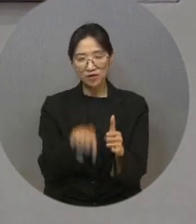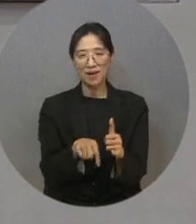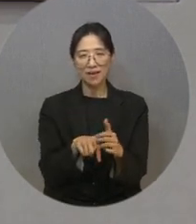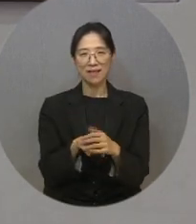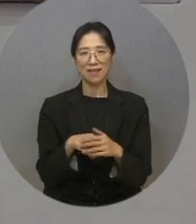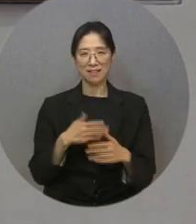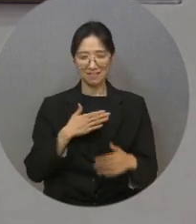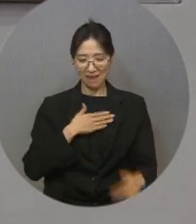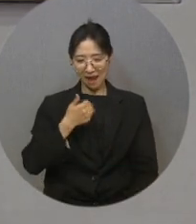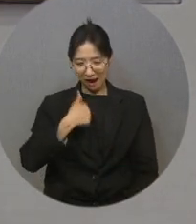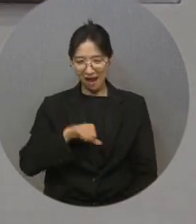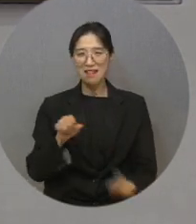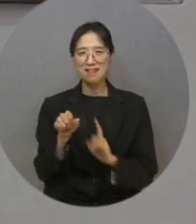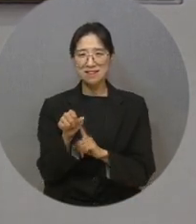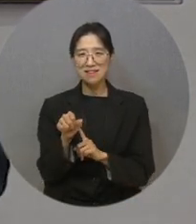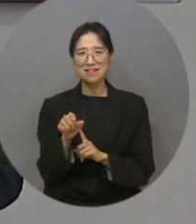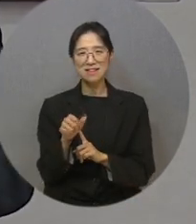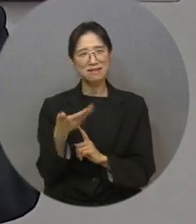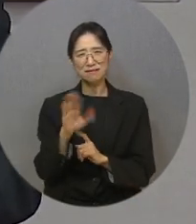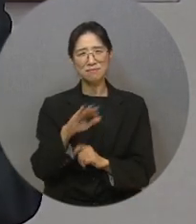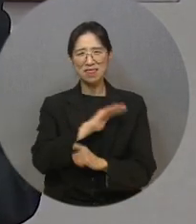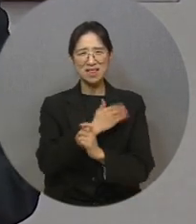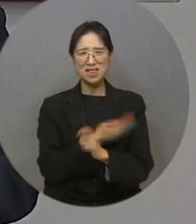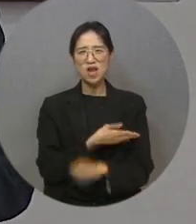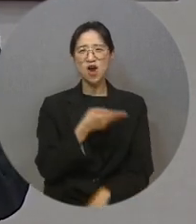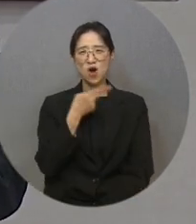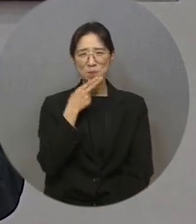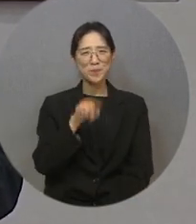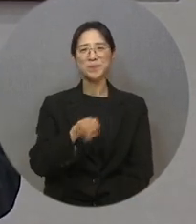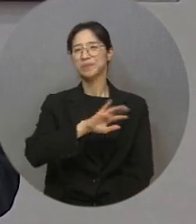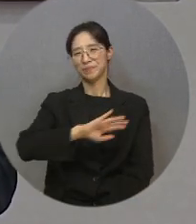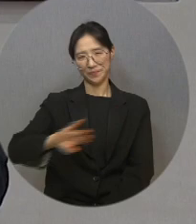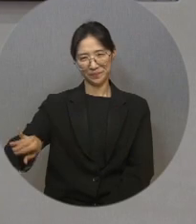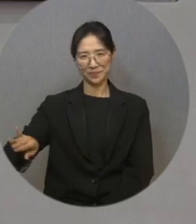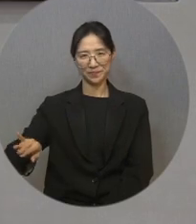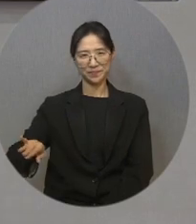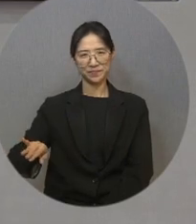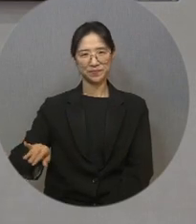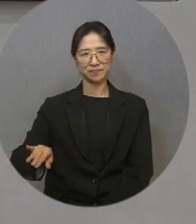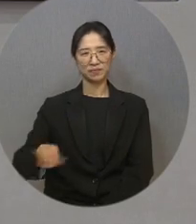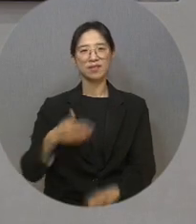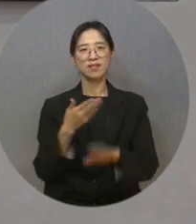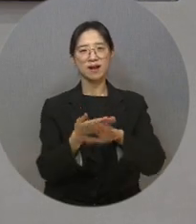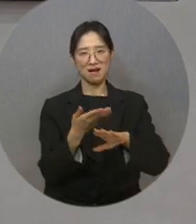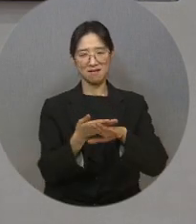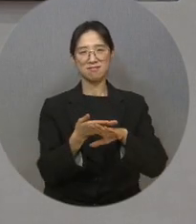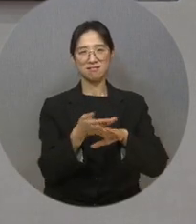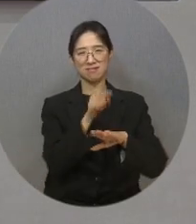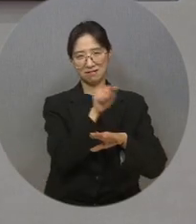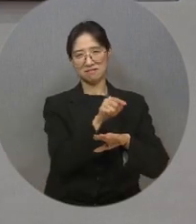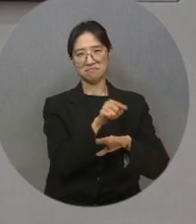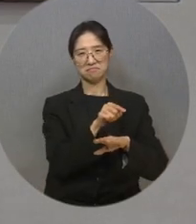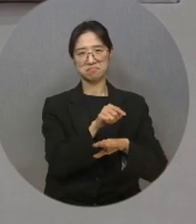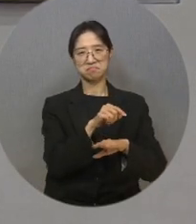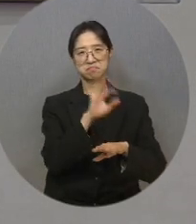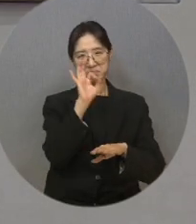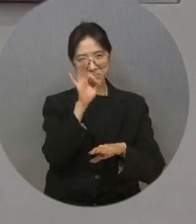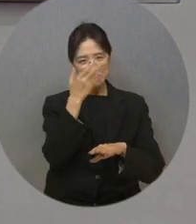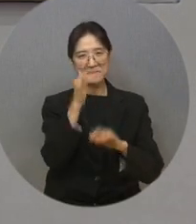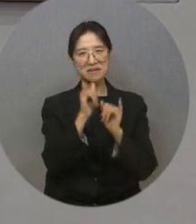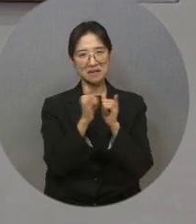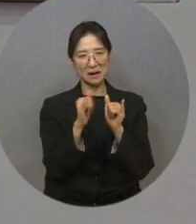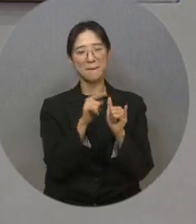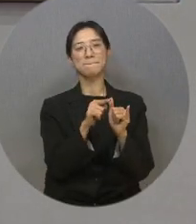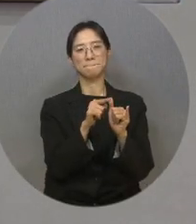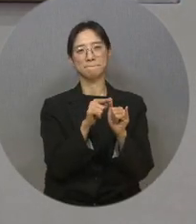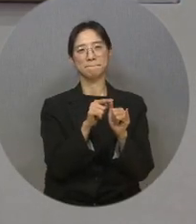자기 비록 아들이지만 능력이 없다고 생각하면 선택하지 않고 그 제3의 인물을